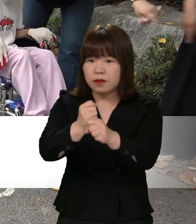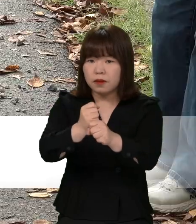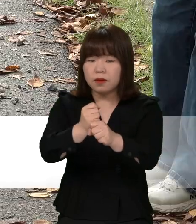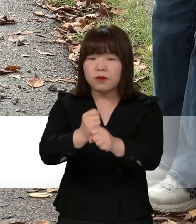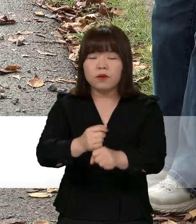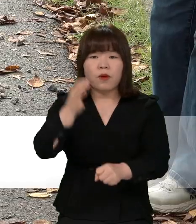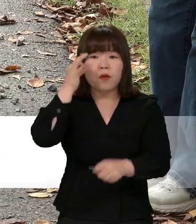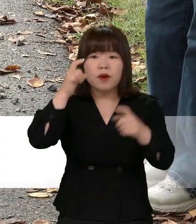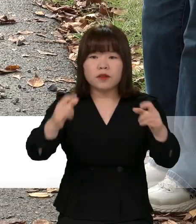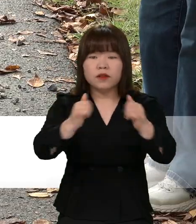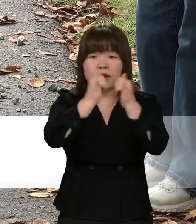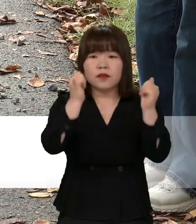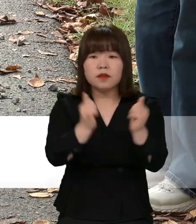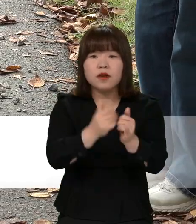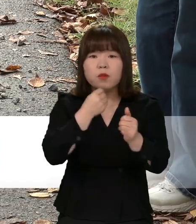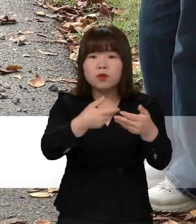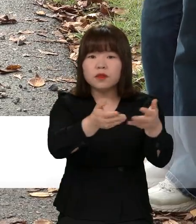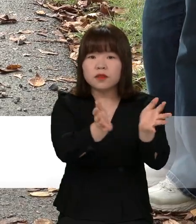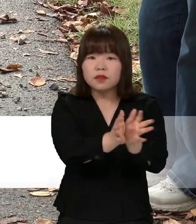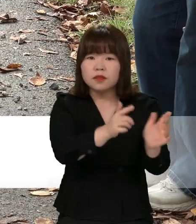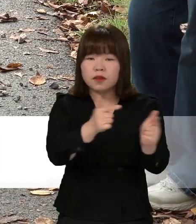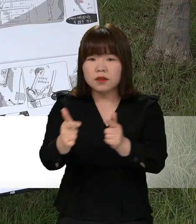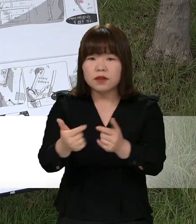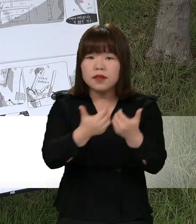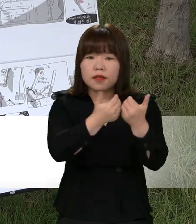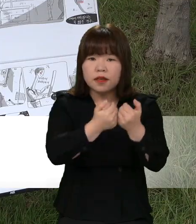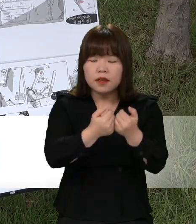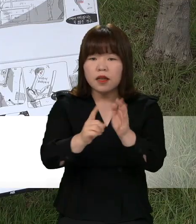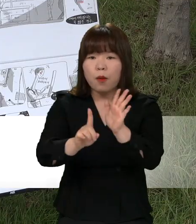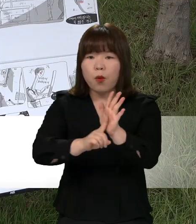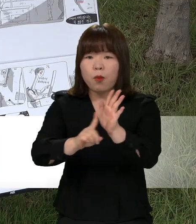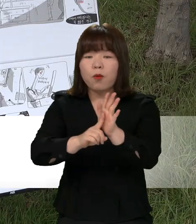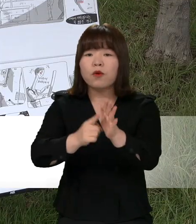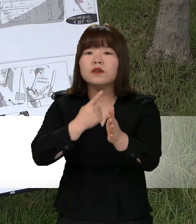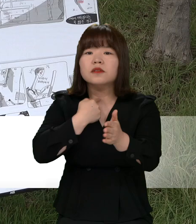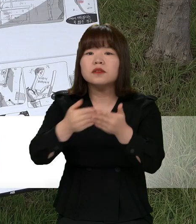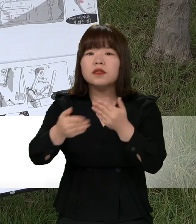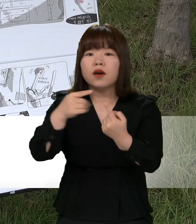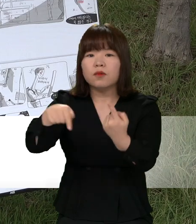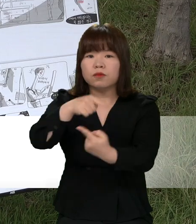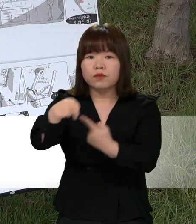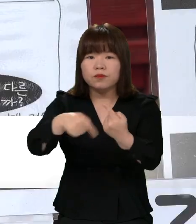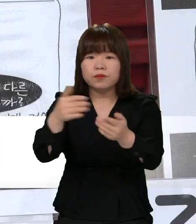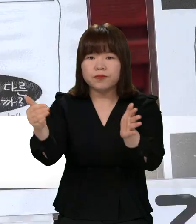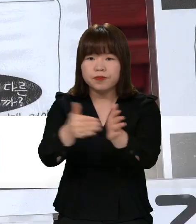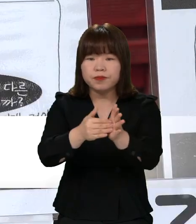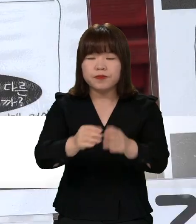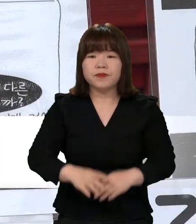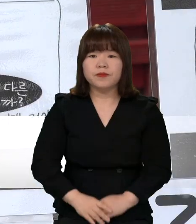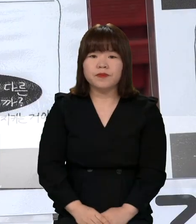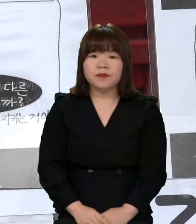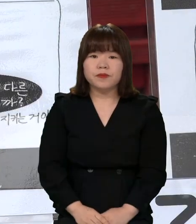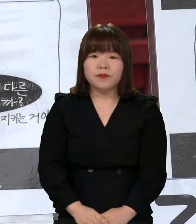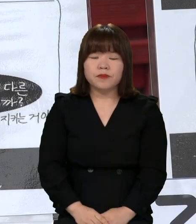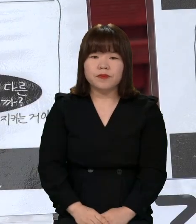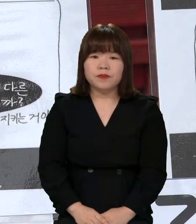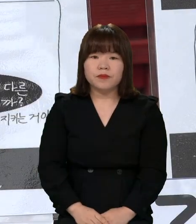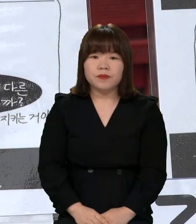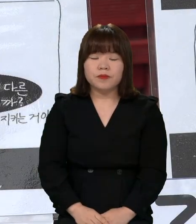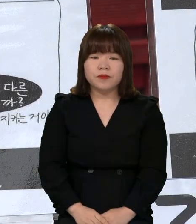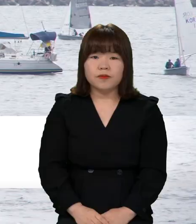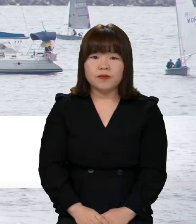슬로건으로 열렸으며 지역 사회복지 시설 단체 등이 복지 상담 및 홍보 체험 행사를